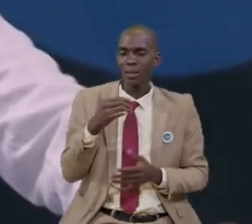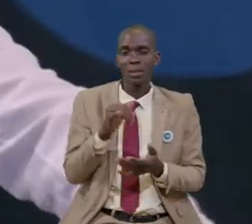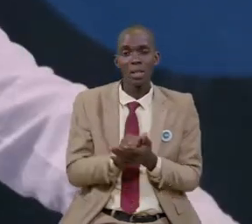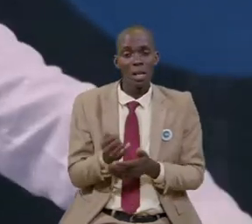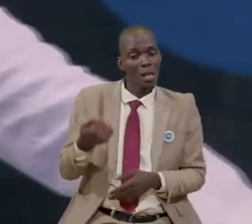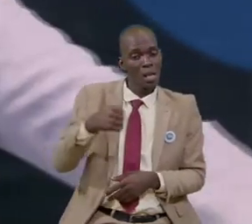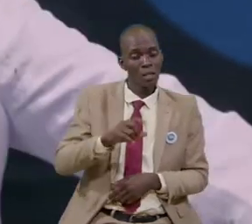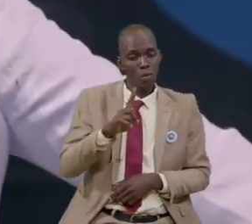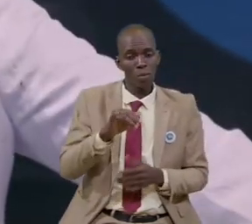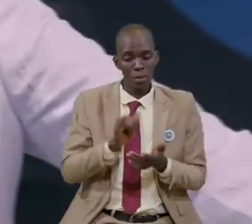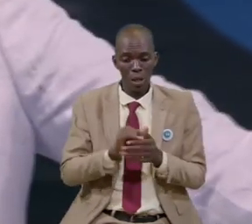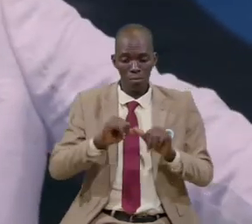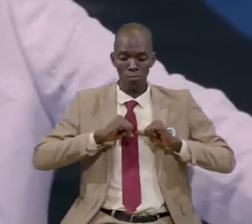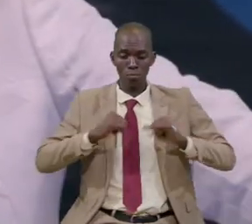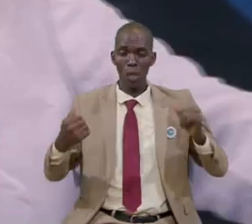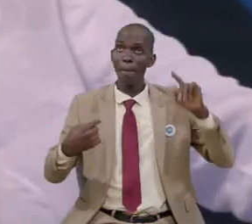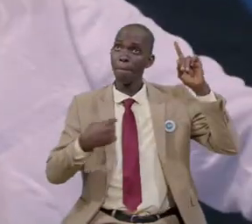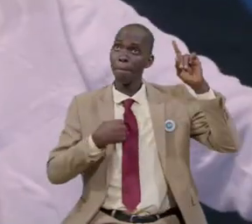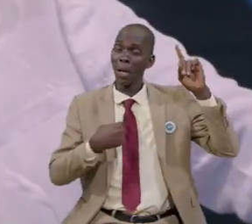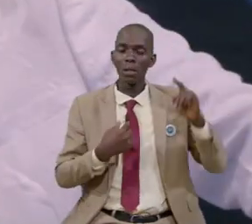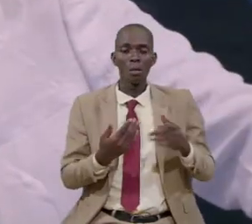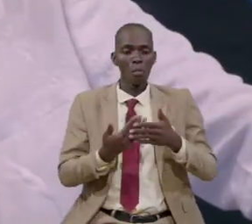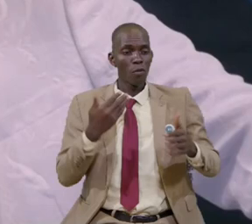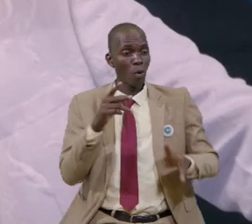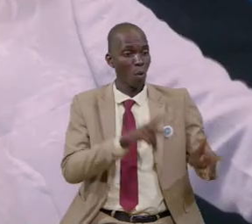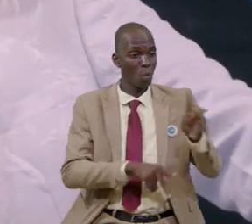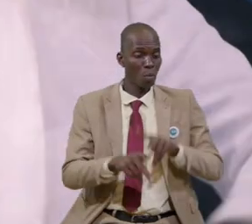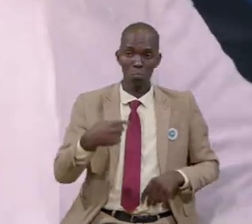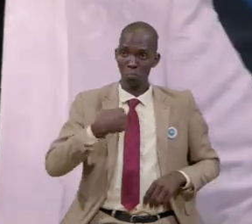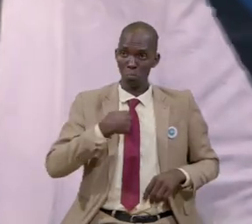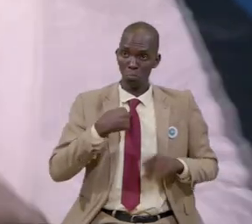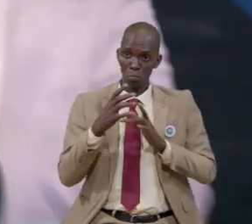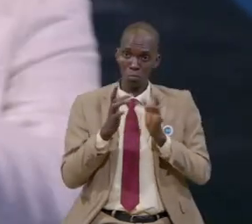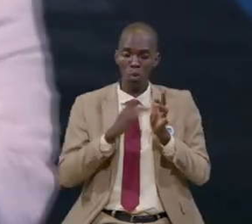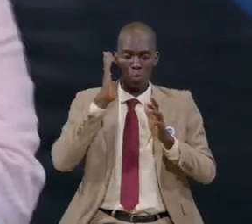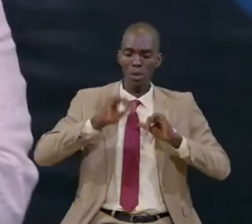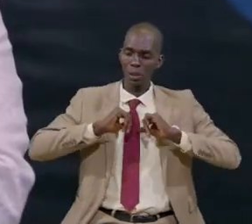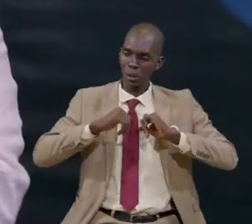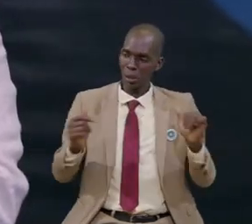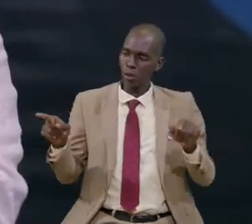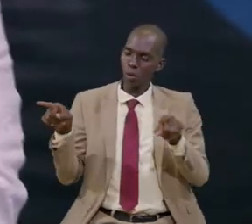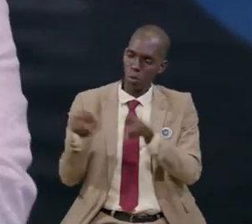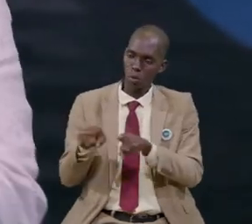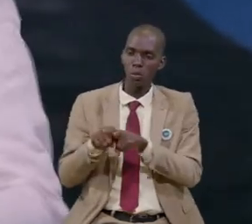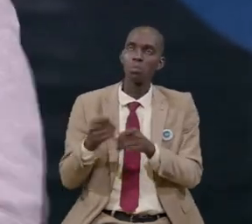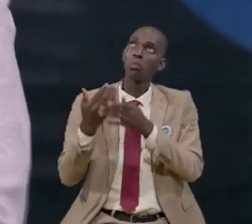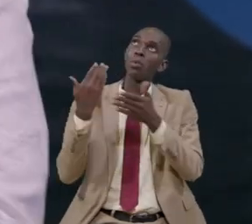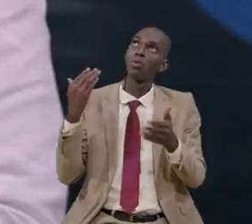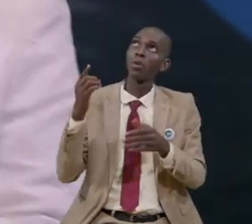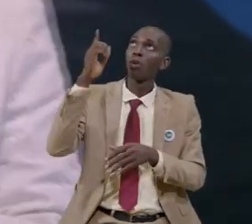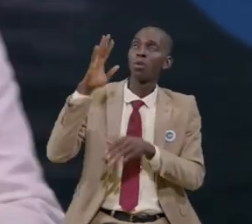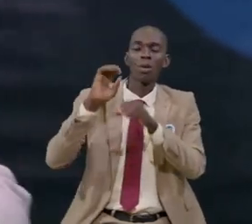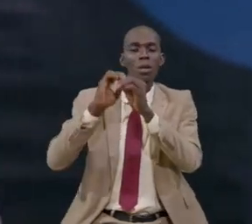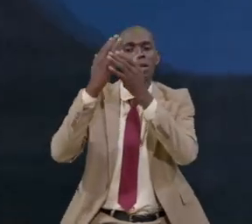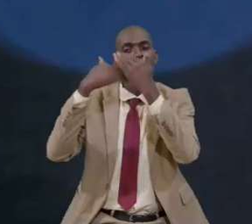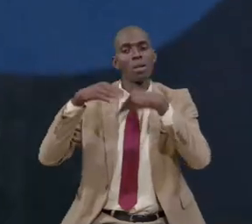renie devant les hommes, je le renierai devant mon Père céleste. Il a renié le Seigneur.